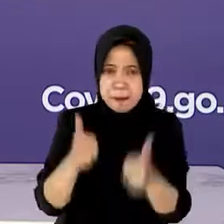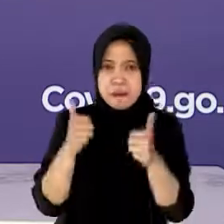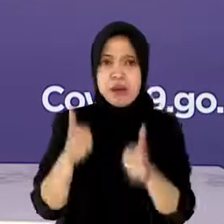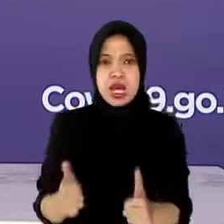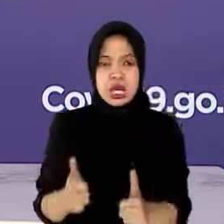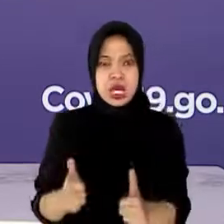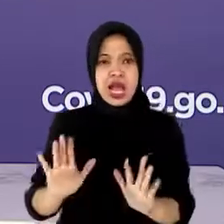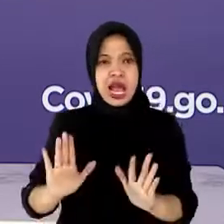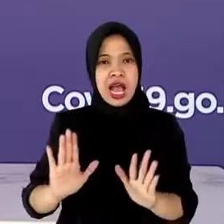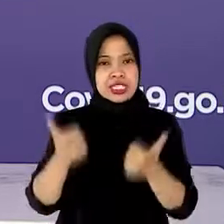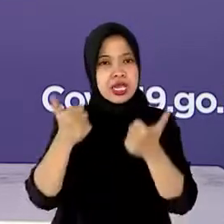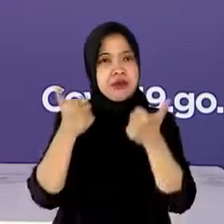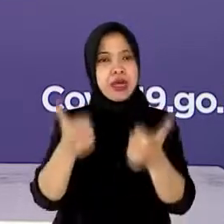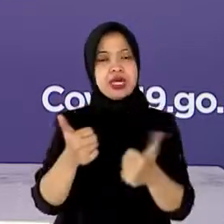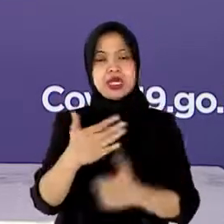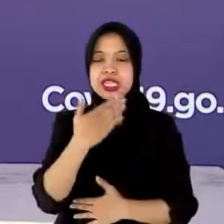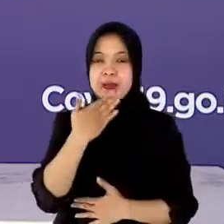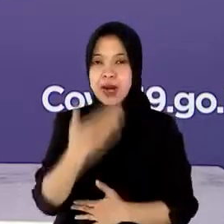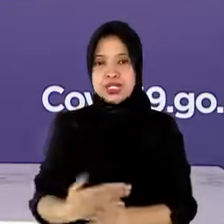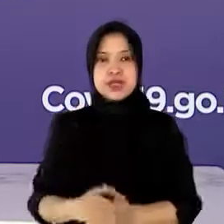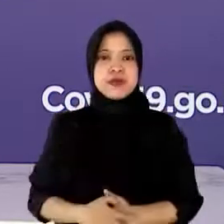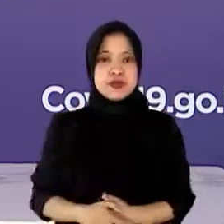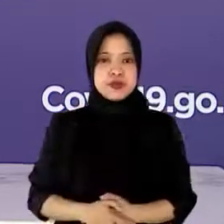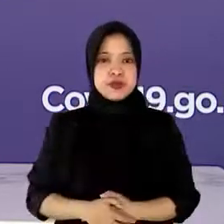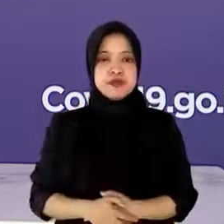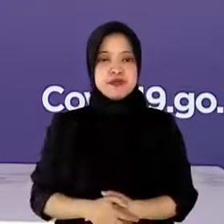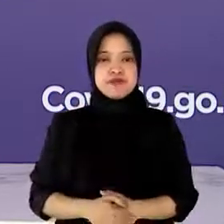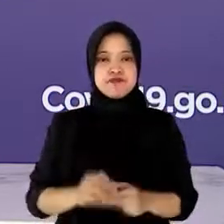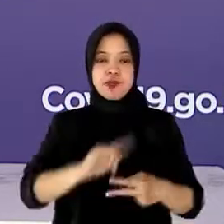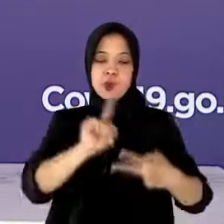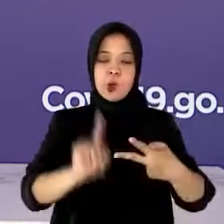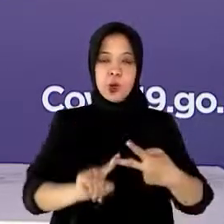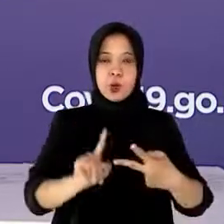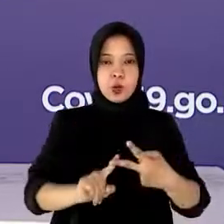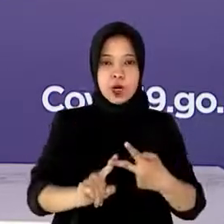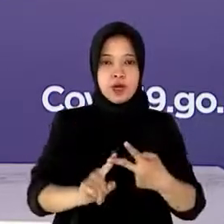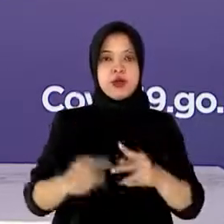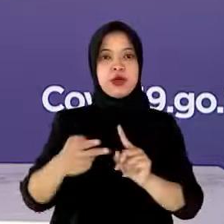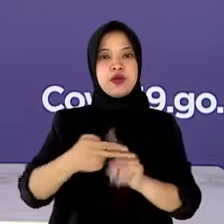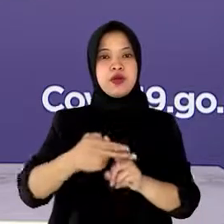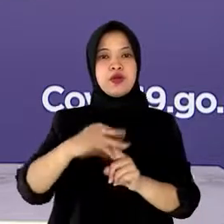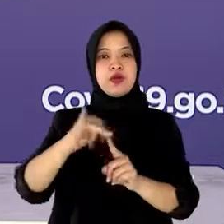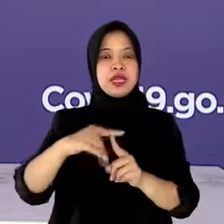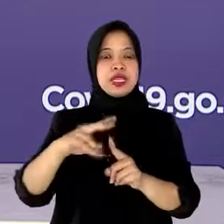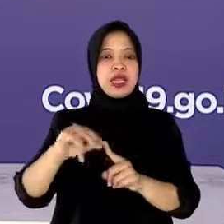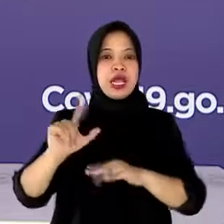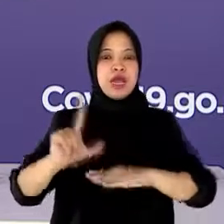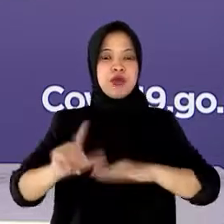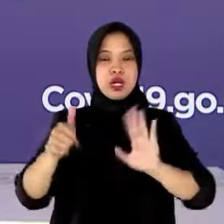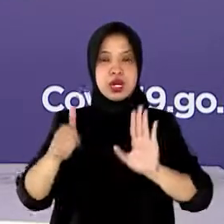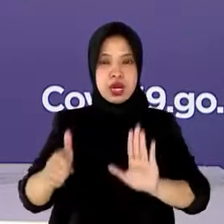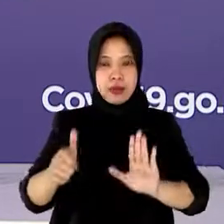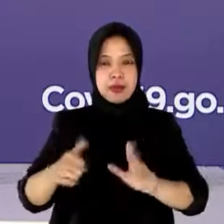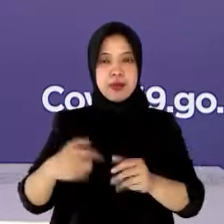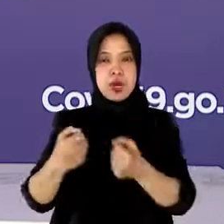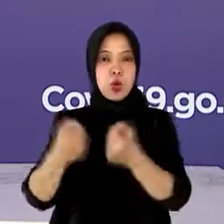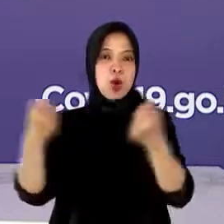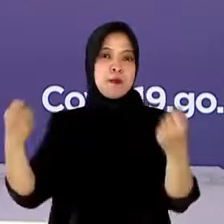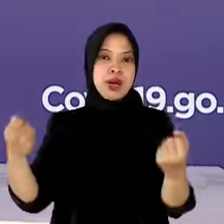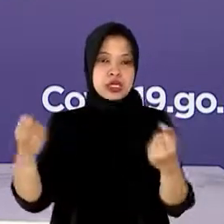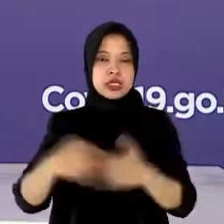signifikan hasilnya Terima kasih pertanyaan kedua dari Fitri liputan6.com dan dan di